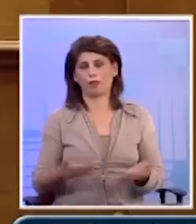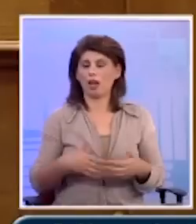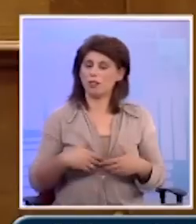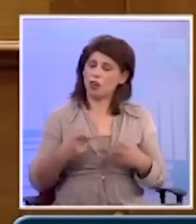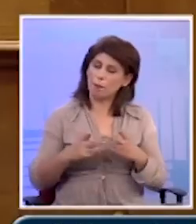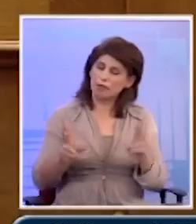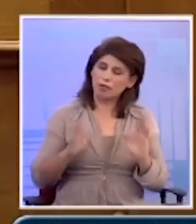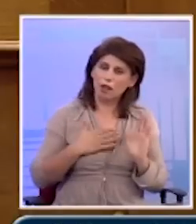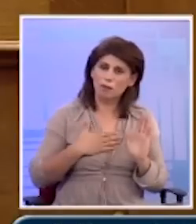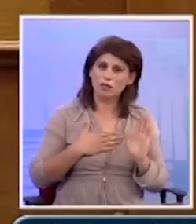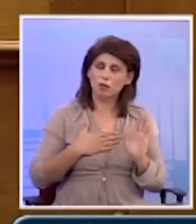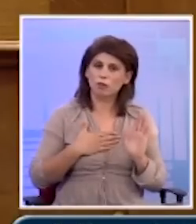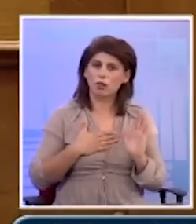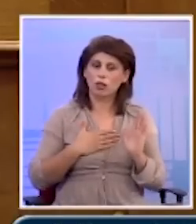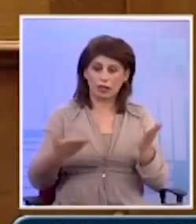Είναι πραγματικά αστείο, επιτρέψτε μου,